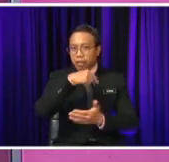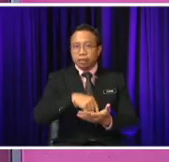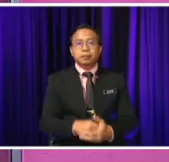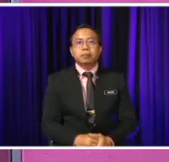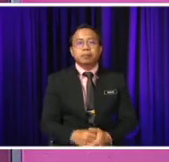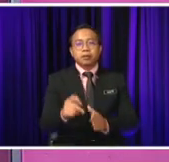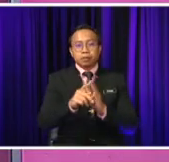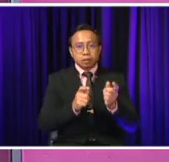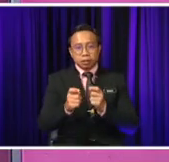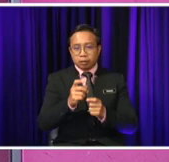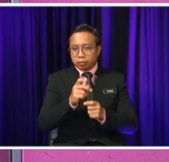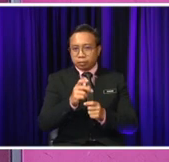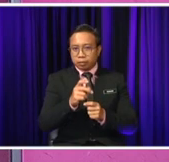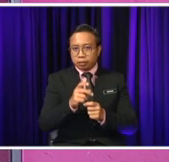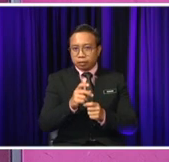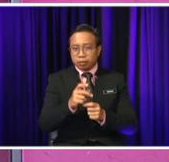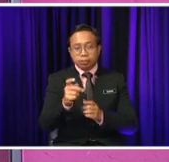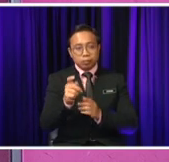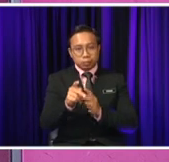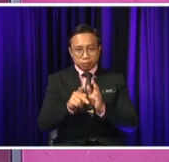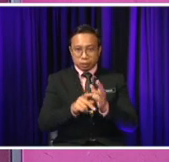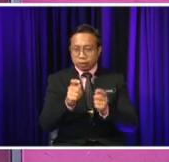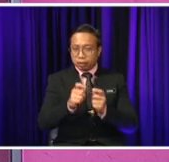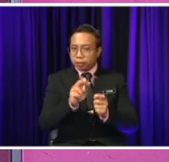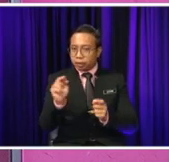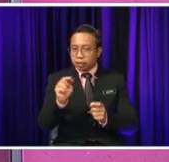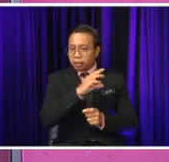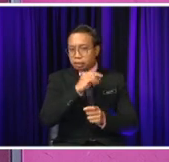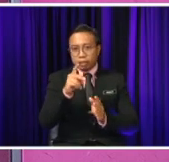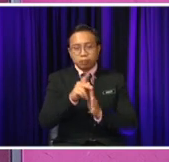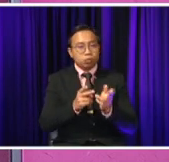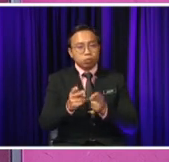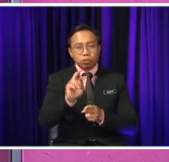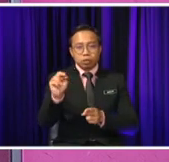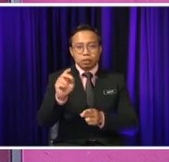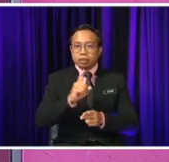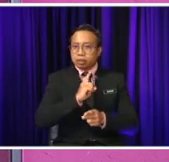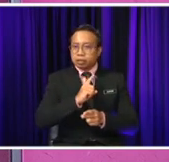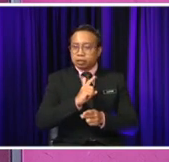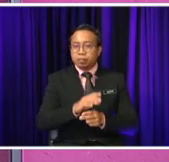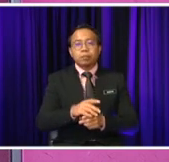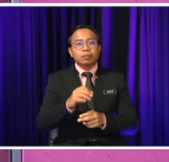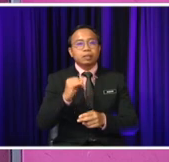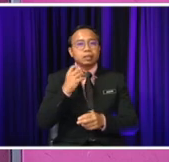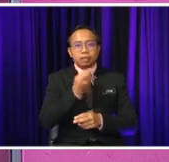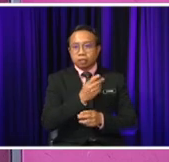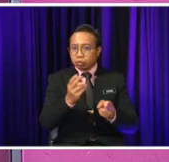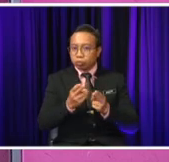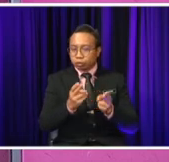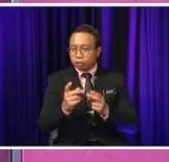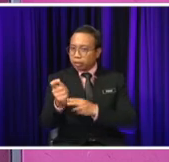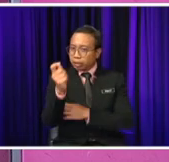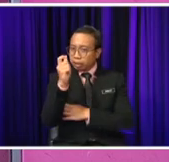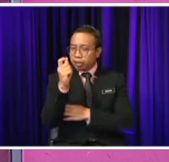pentabilitas atau menjalani petakbiran dan pengusahaan Islam ini merupakan sesuatu yang kita menguruskan tenaga manusia